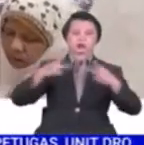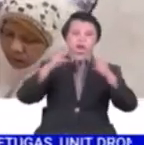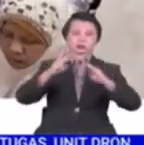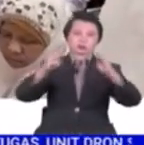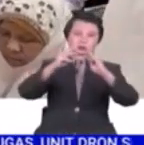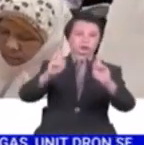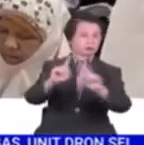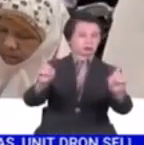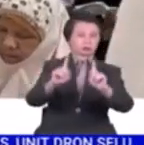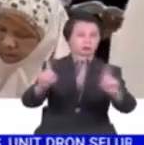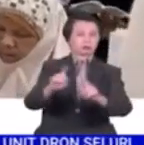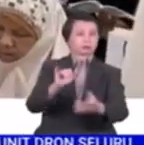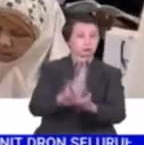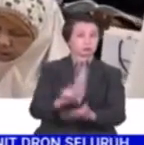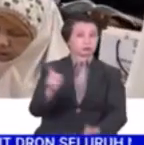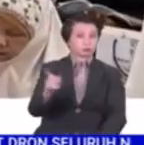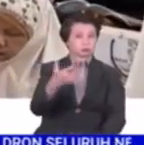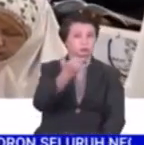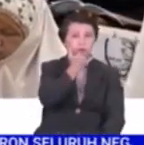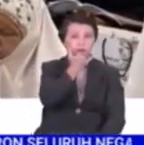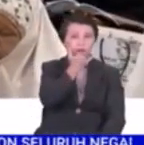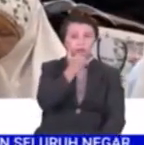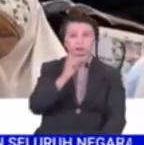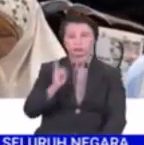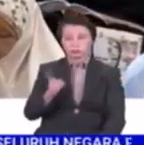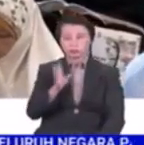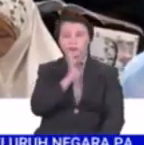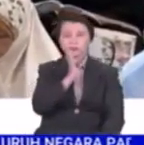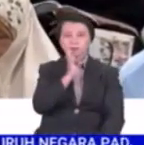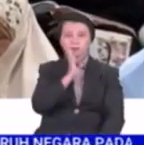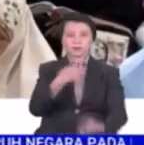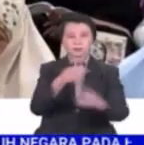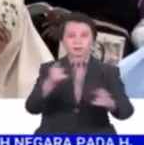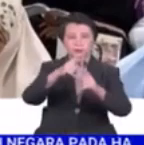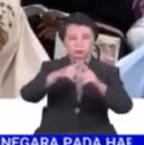kerana ia adalah satu kesalahan. Bila ditemui media selepas